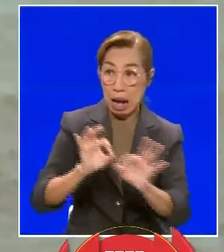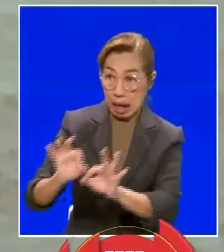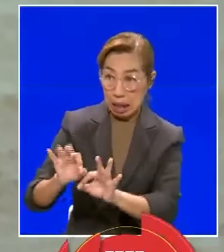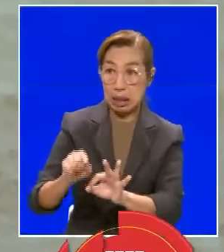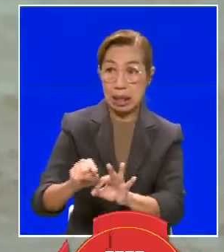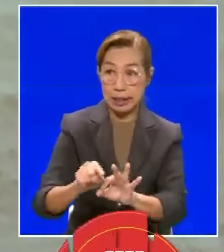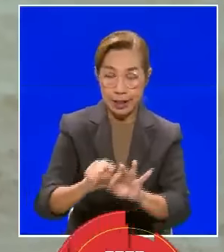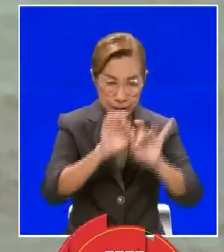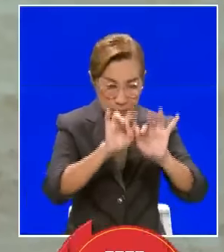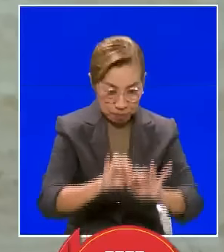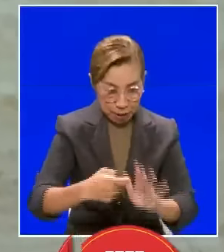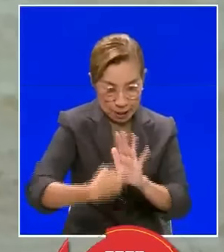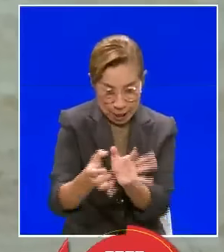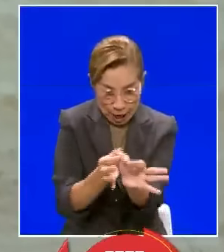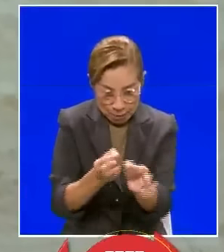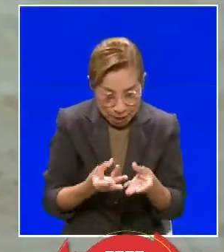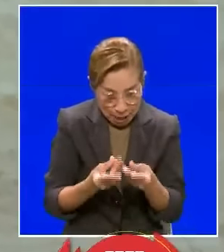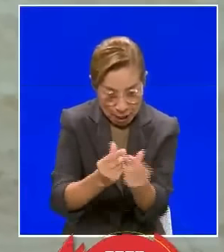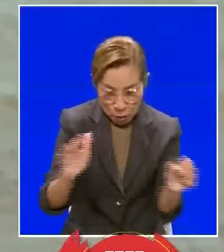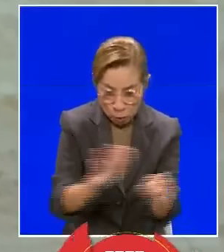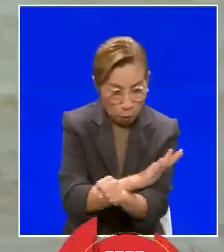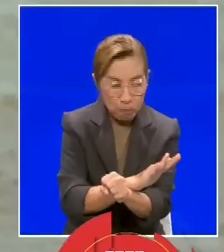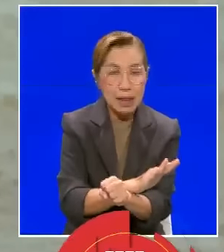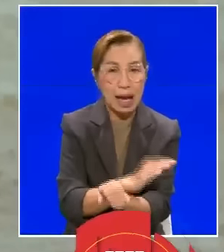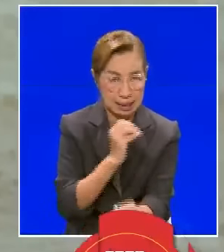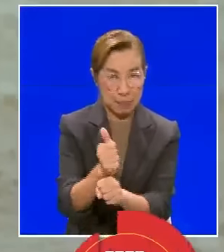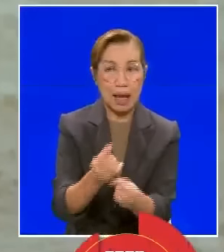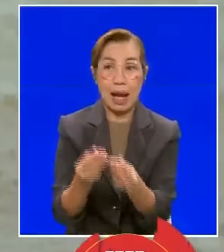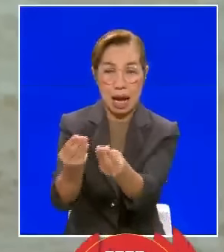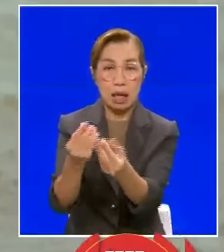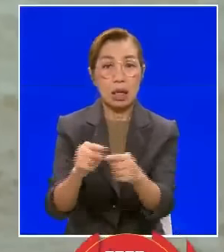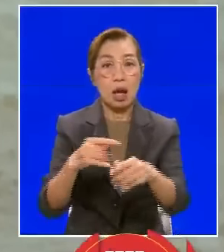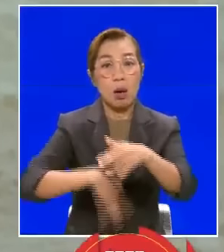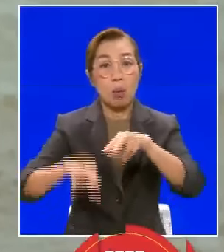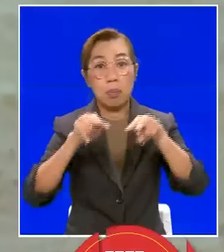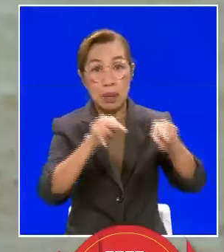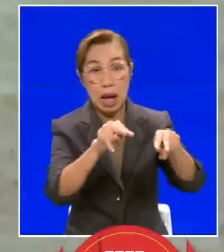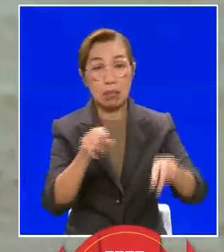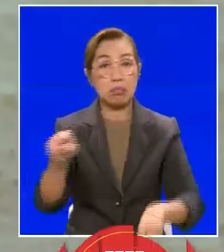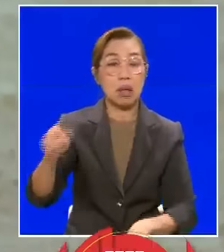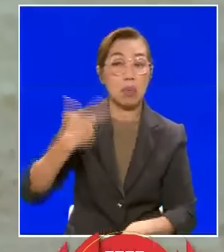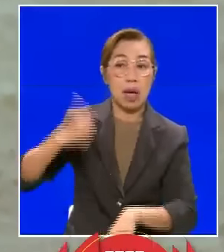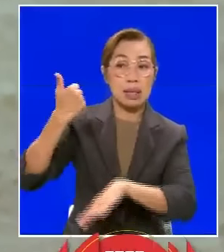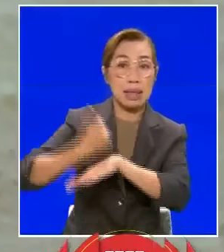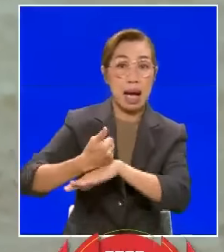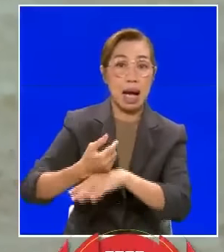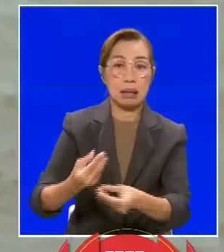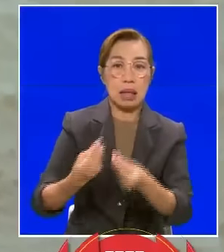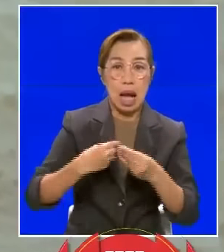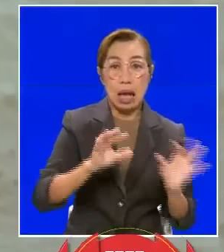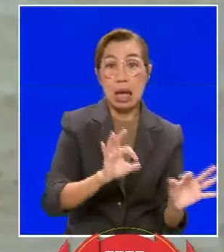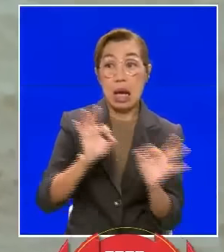งครั้งสุดท้ายเอาให้มันสมบูรณ์เข้าไปอีกส่วนเรื่องพยานบุคคลพอศาลขยายเวลาเพิ่มพรรคก็อาจจะเปลี่ย